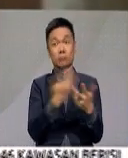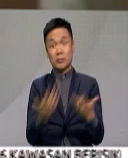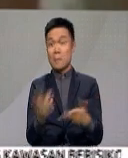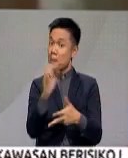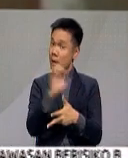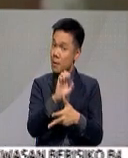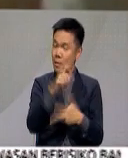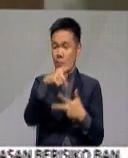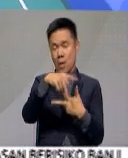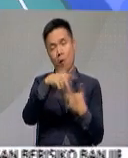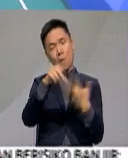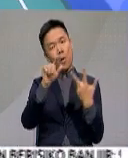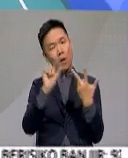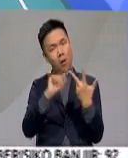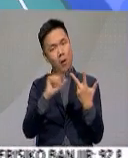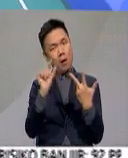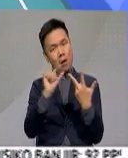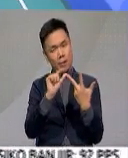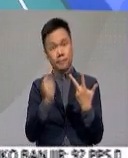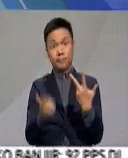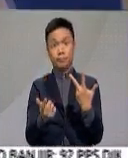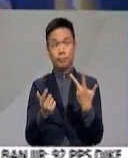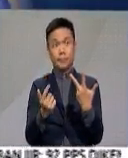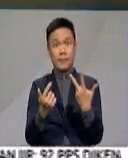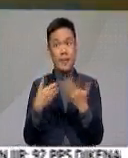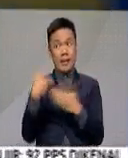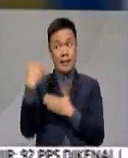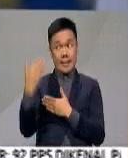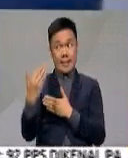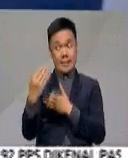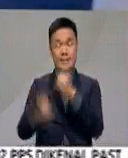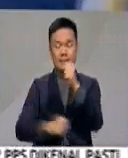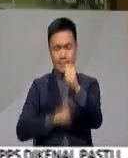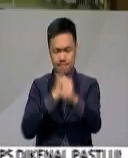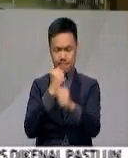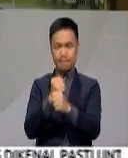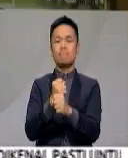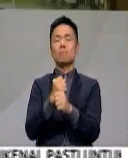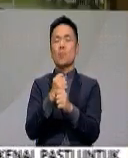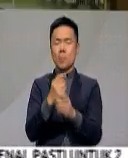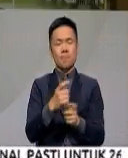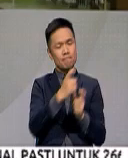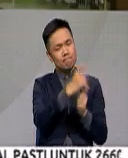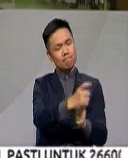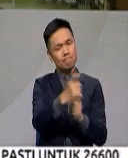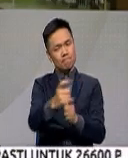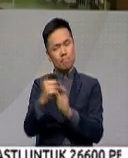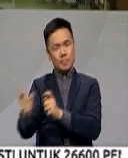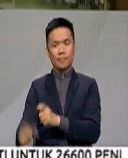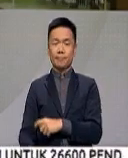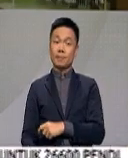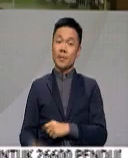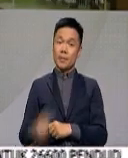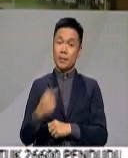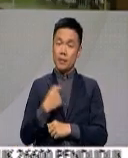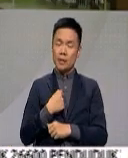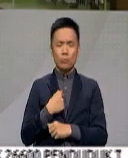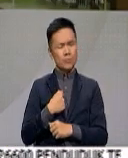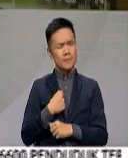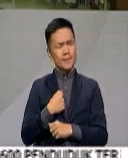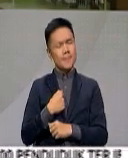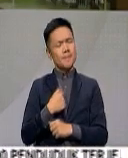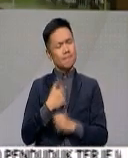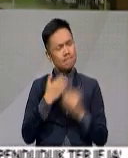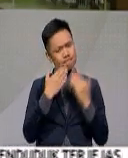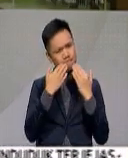dimenangi dan dijangka diserahkan selewat-lewatnya awal tahun hadapan. Sebab bagi kami, kita menghargai sumbangan